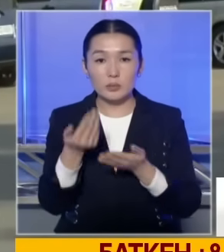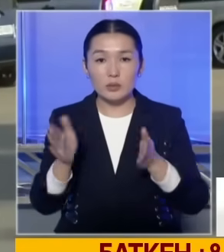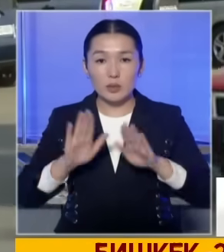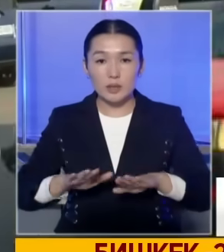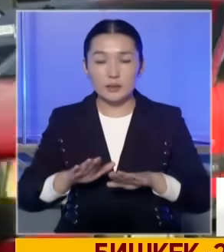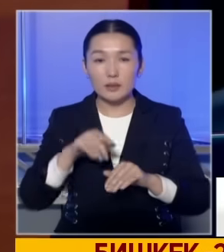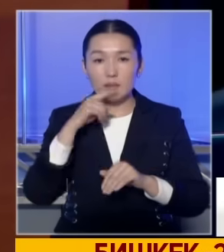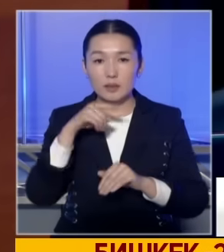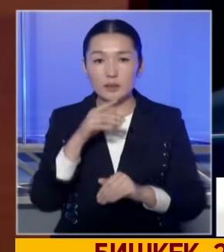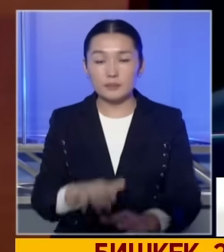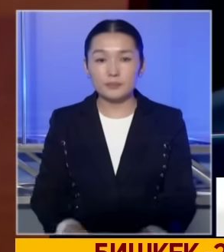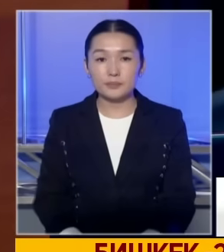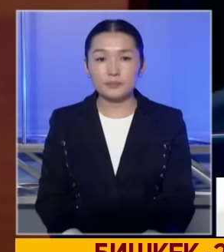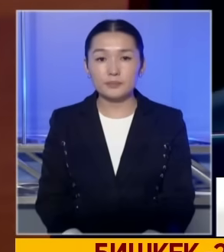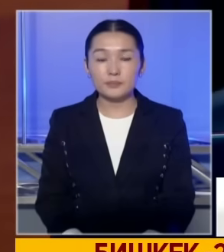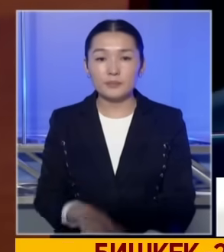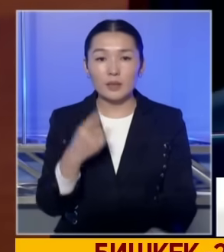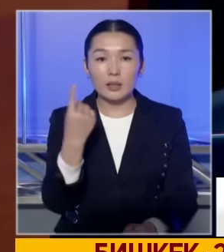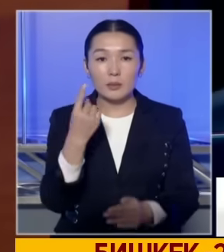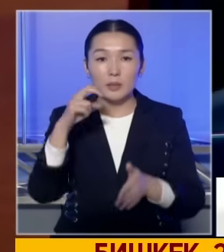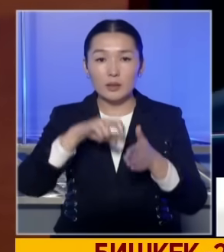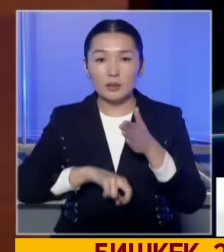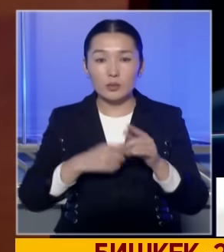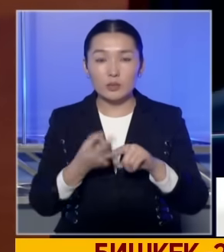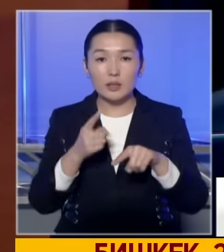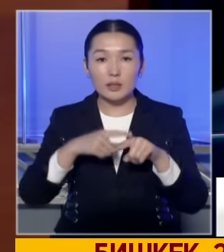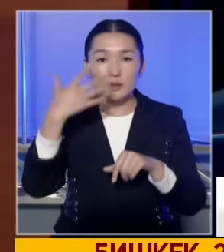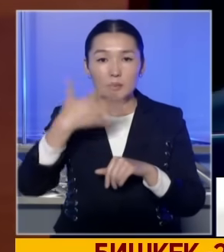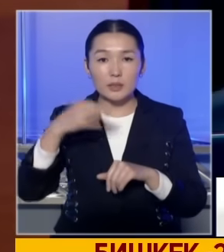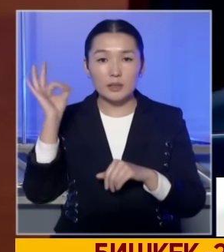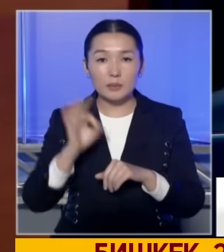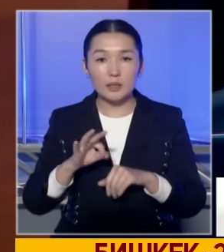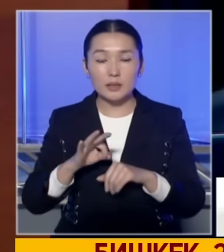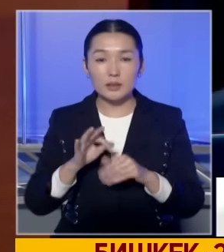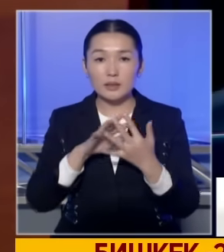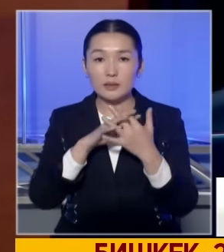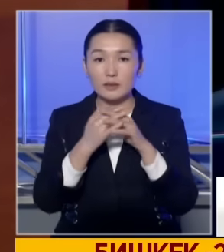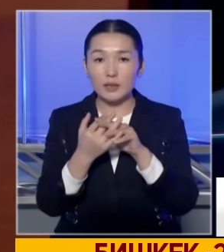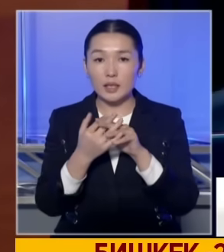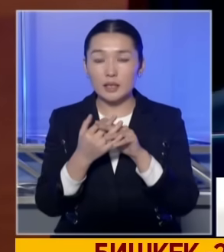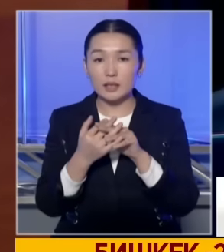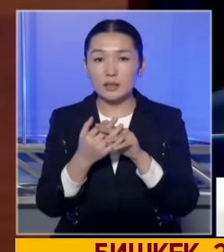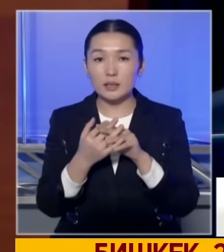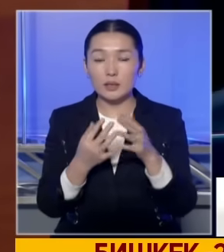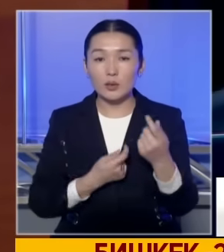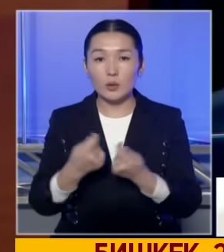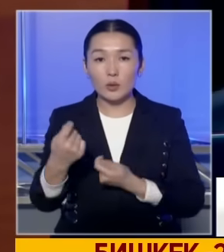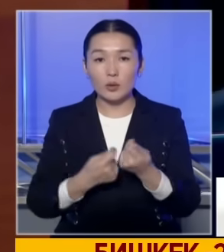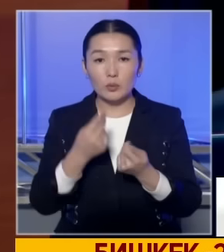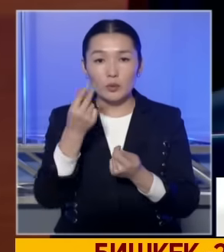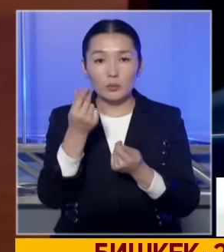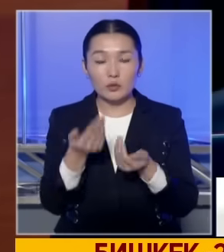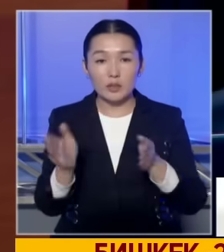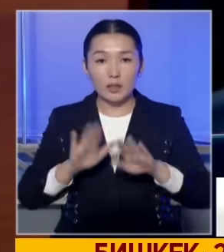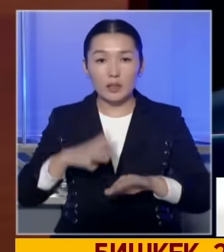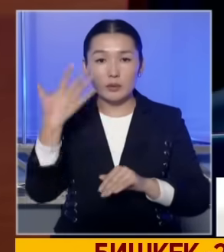маселесине токтолду. Бирдиктүү салык бул 50% айлык өкмөттүн бюджетине калып,